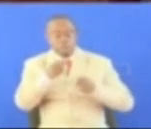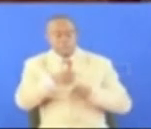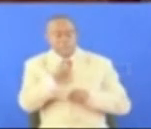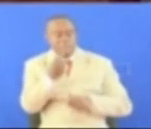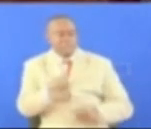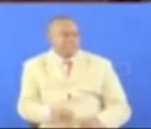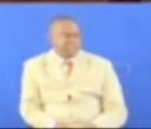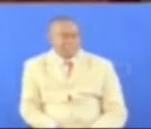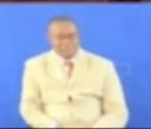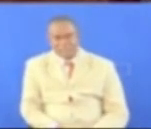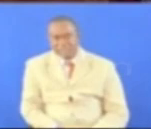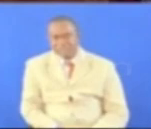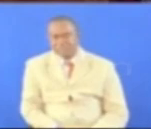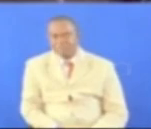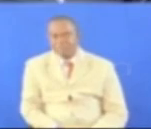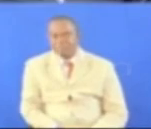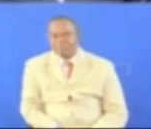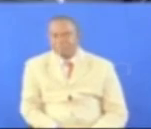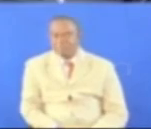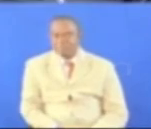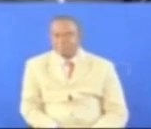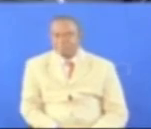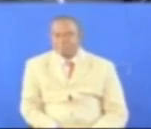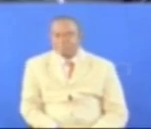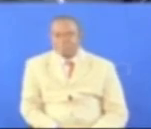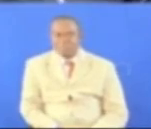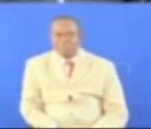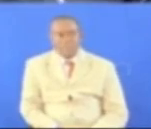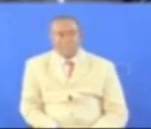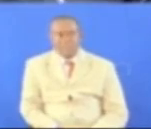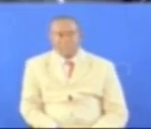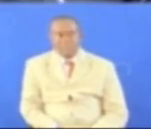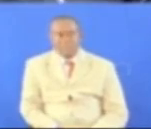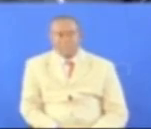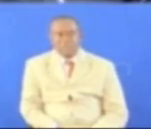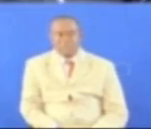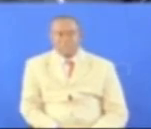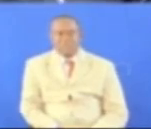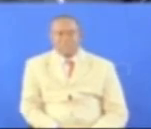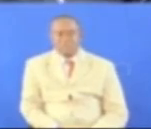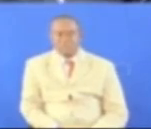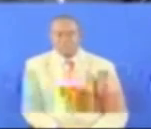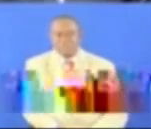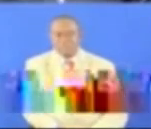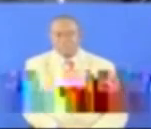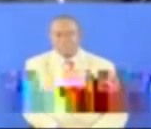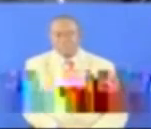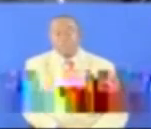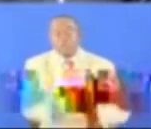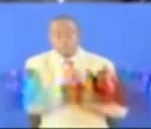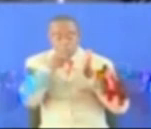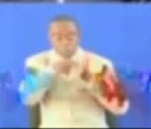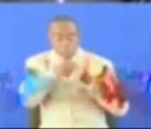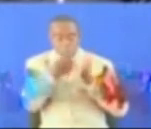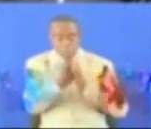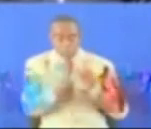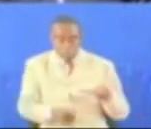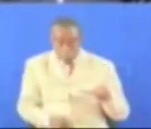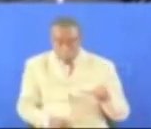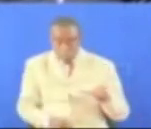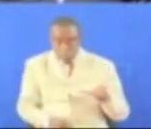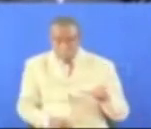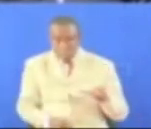amalizia. Mheshimiwa Spika, nakushukuru sana. Ninaomba waheshimiwa bunge tusimame pamoja kwa agizo